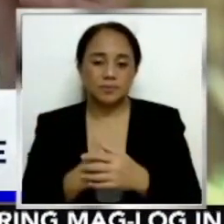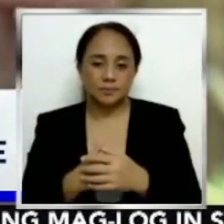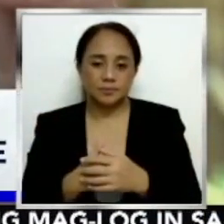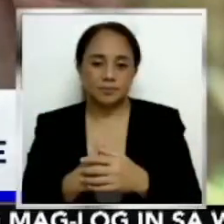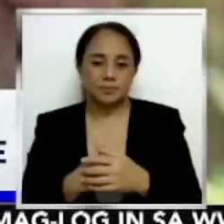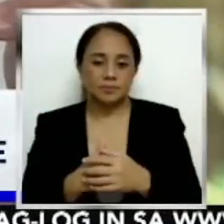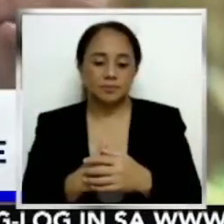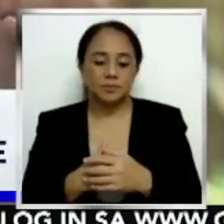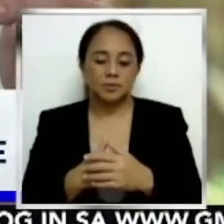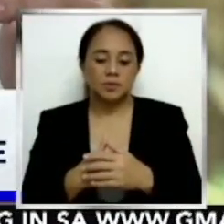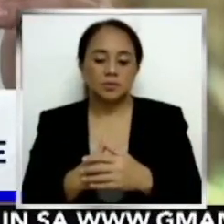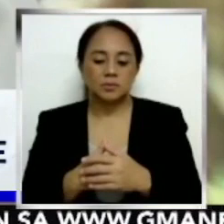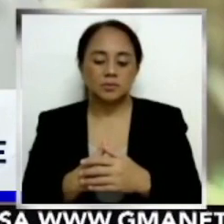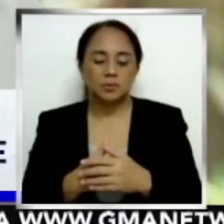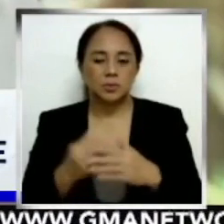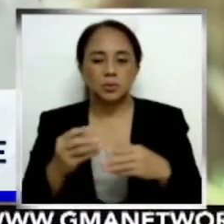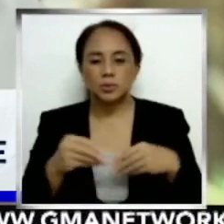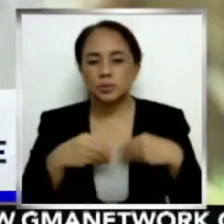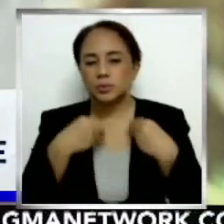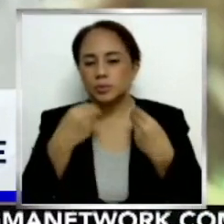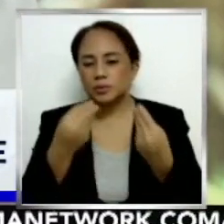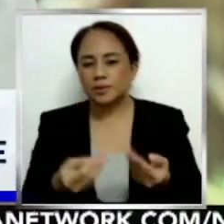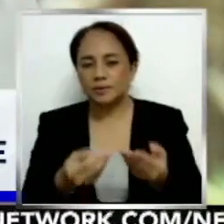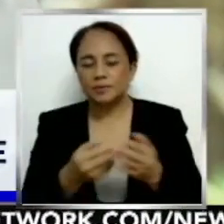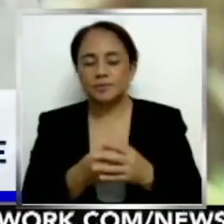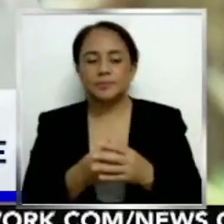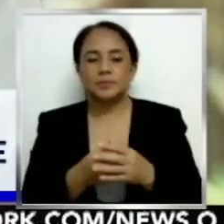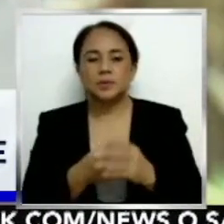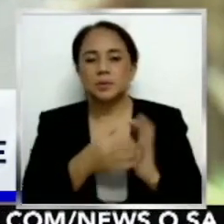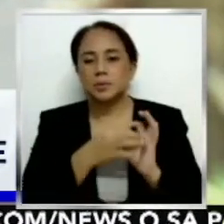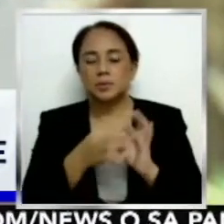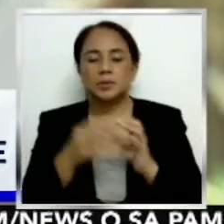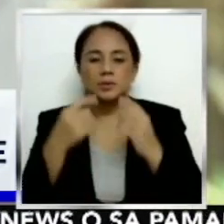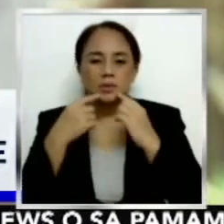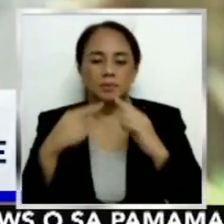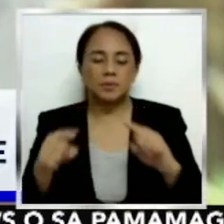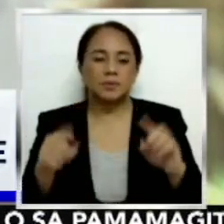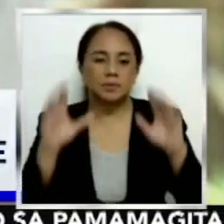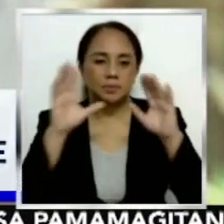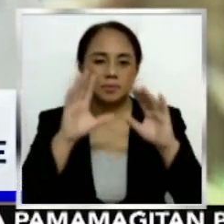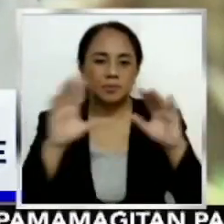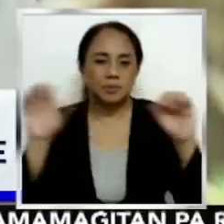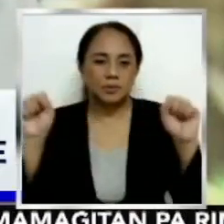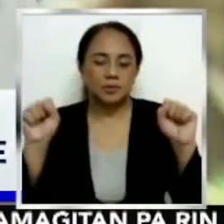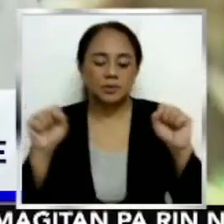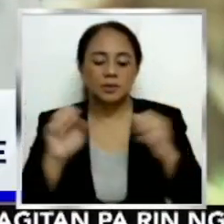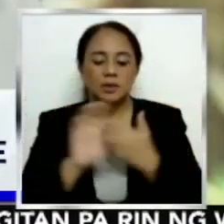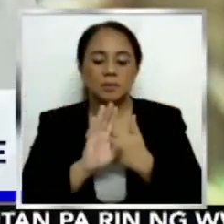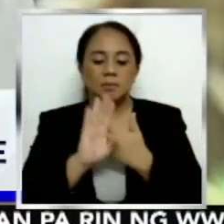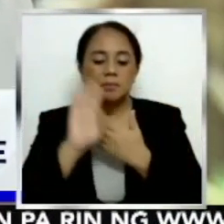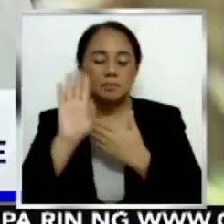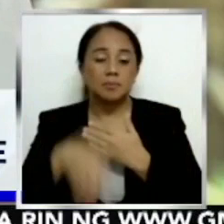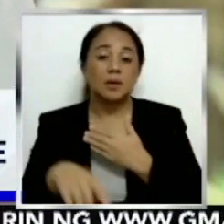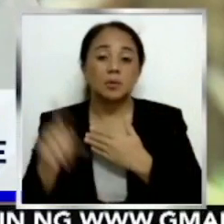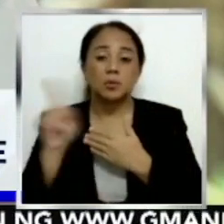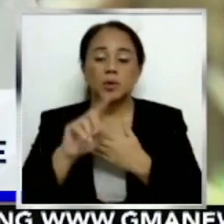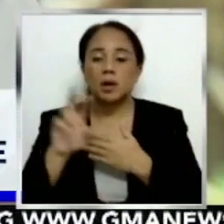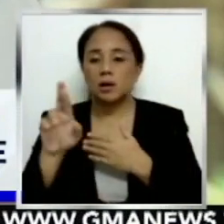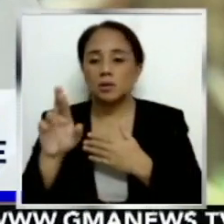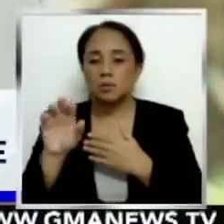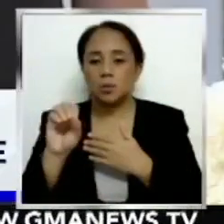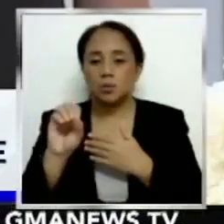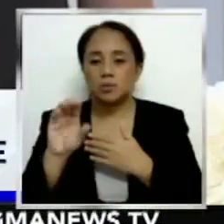meat doon sa declaration ng ating Pangulo na ibalik ang ROTC as a